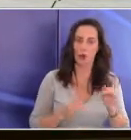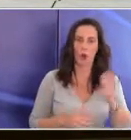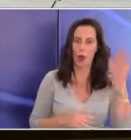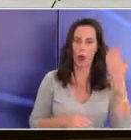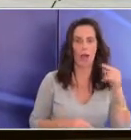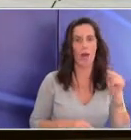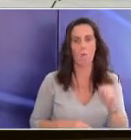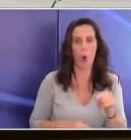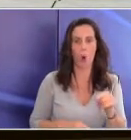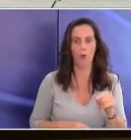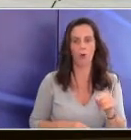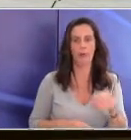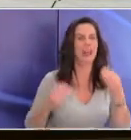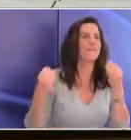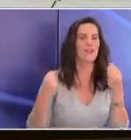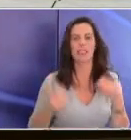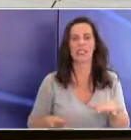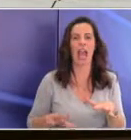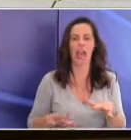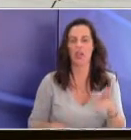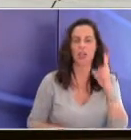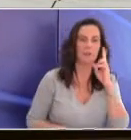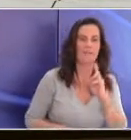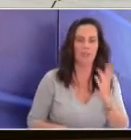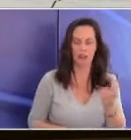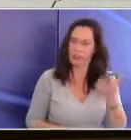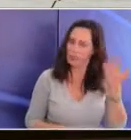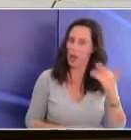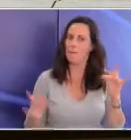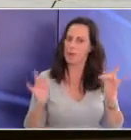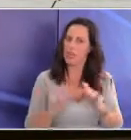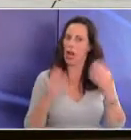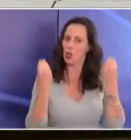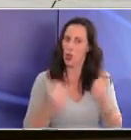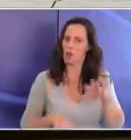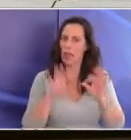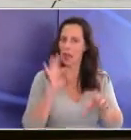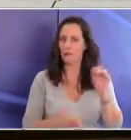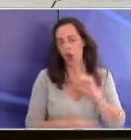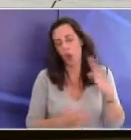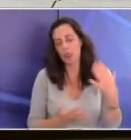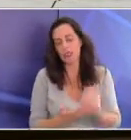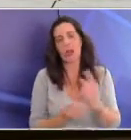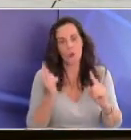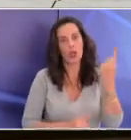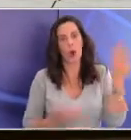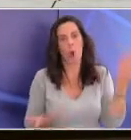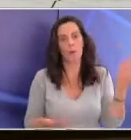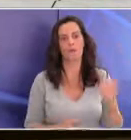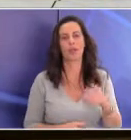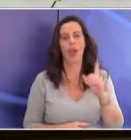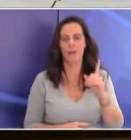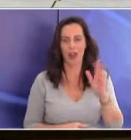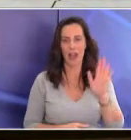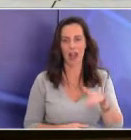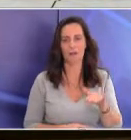פה איזה, אני יודעת מה, הפסד מביך, זה היה משחק טוב, ולא ניצחנו, זה קורה, אבל